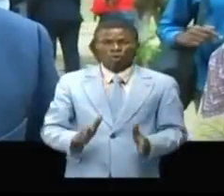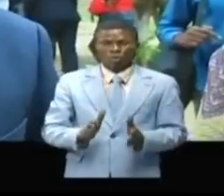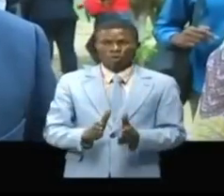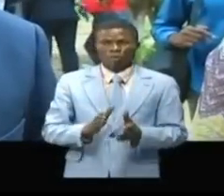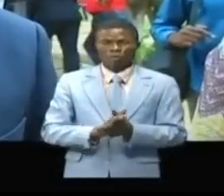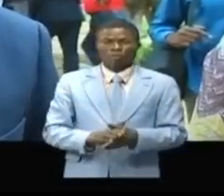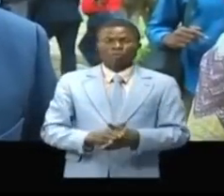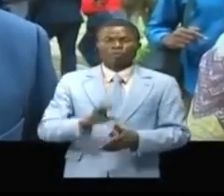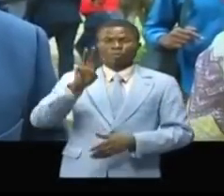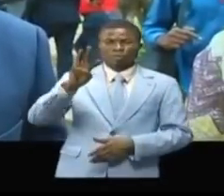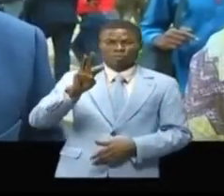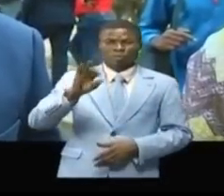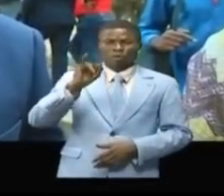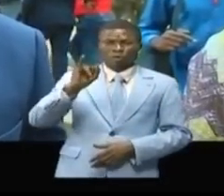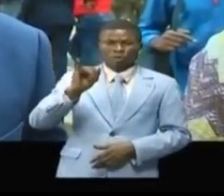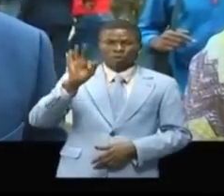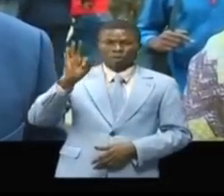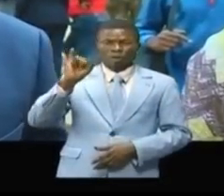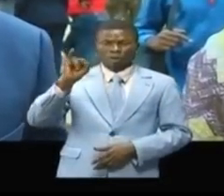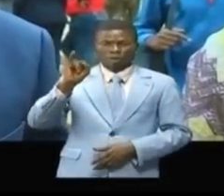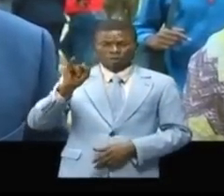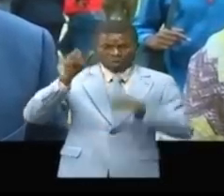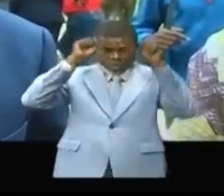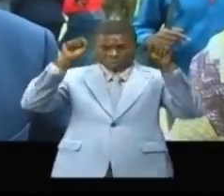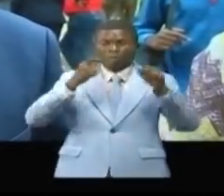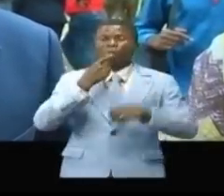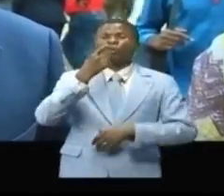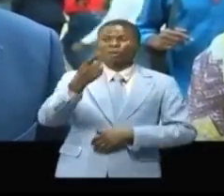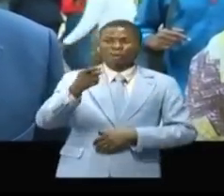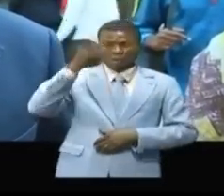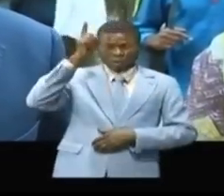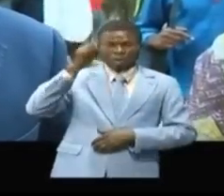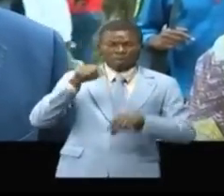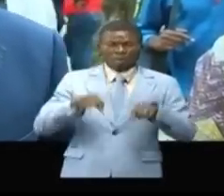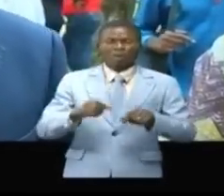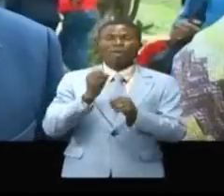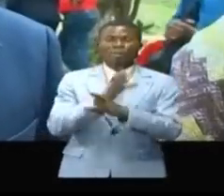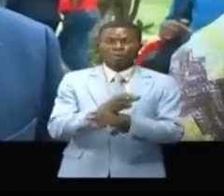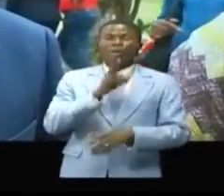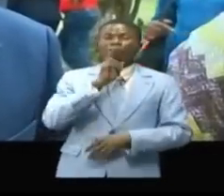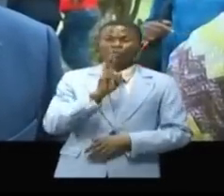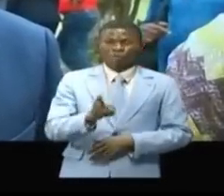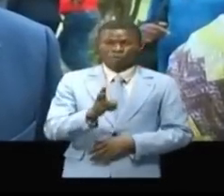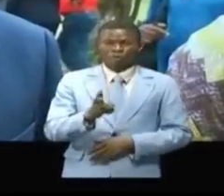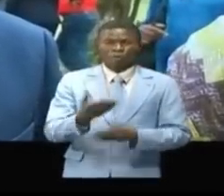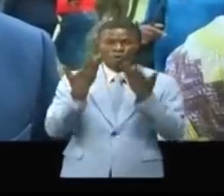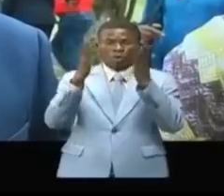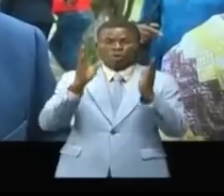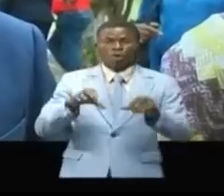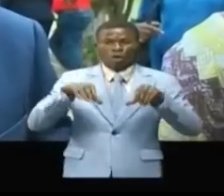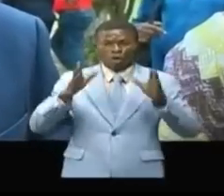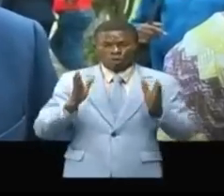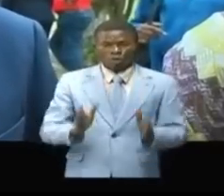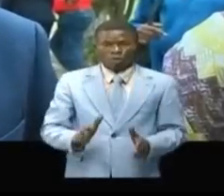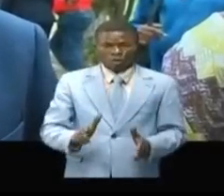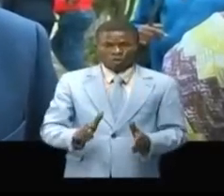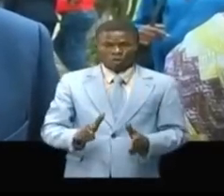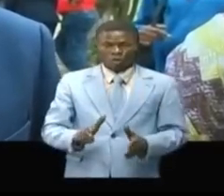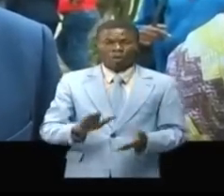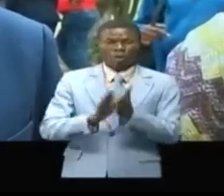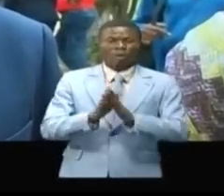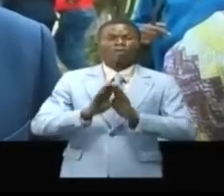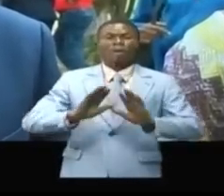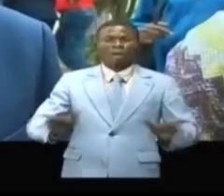Wi-Fi gratuit promis par le président de la République est maintenant une réalité. L'étudiant congolais est à